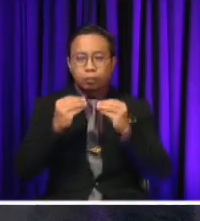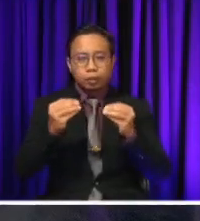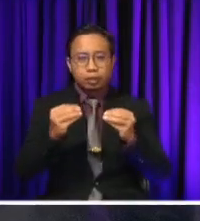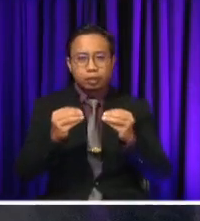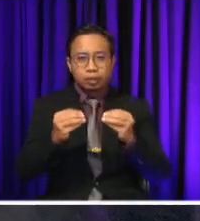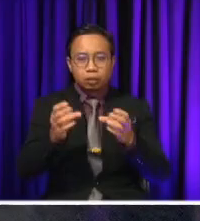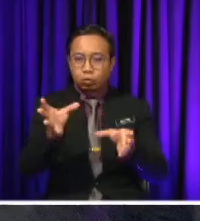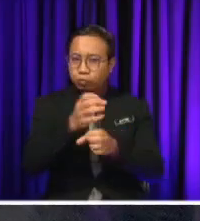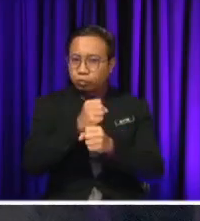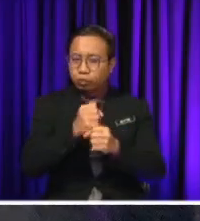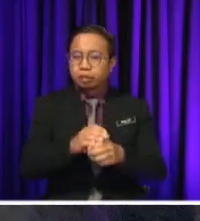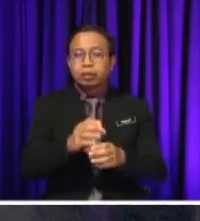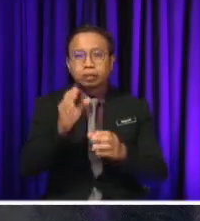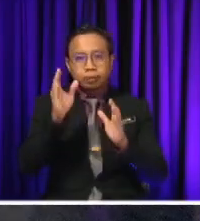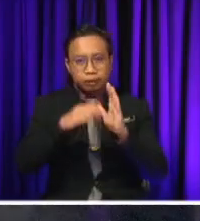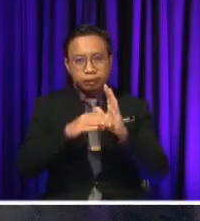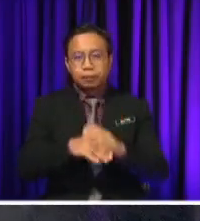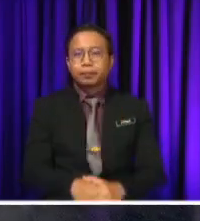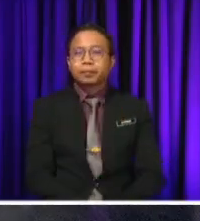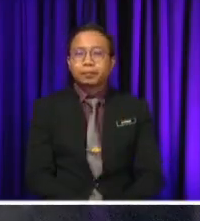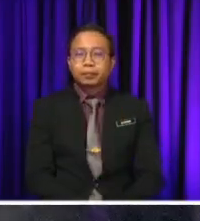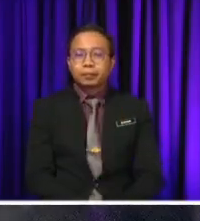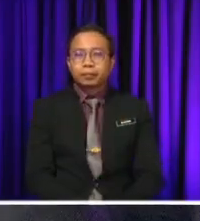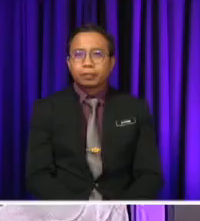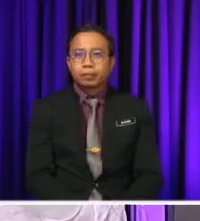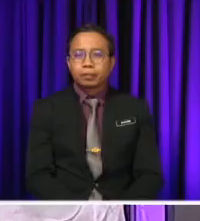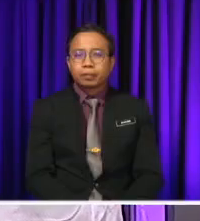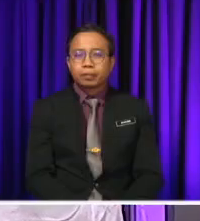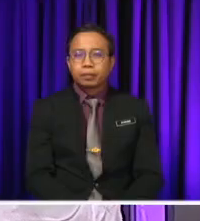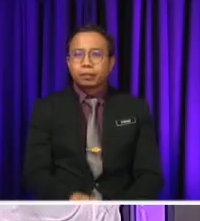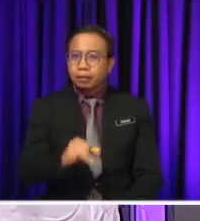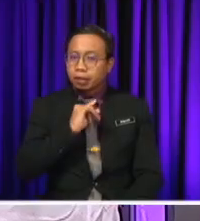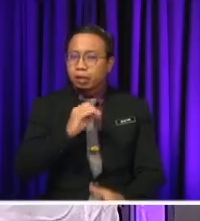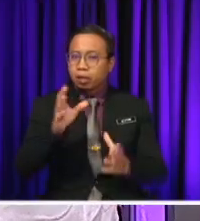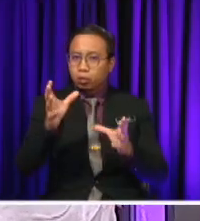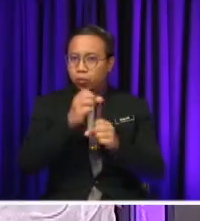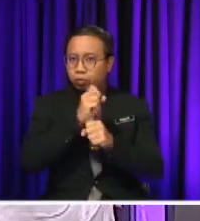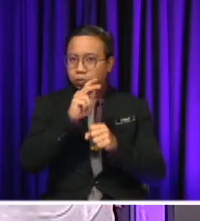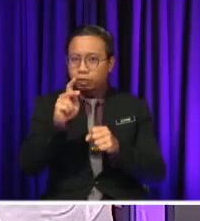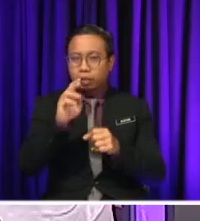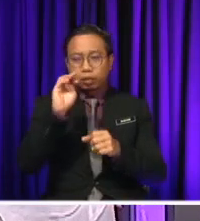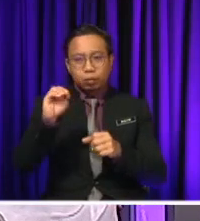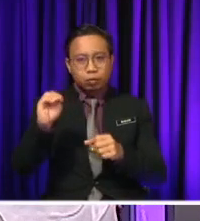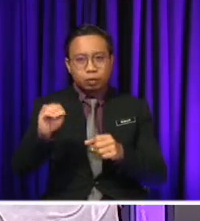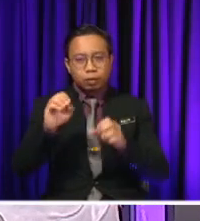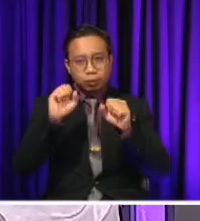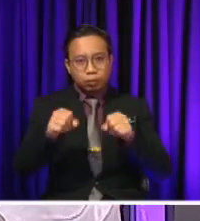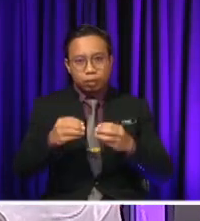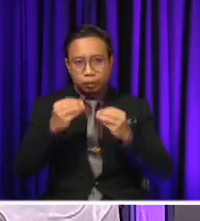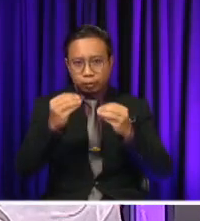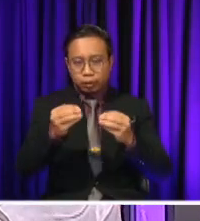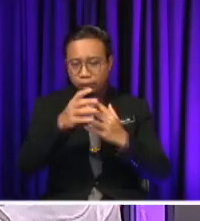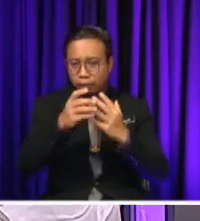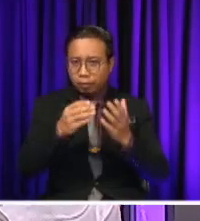kali ini saya dapat rumuskan murid dapat memilih bahan